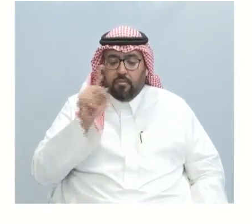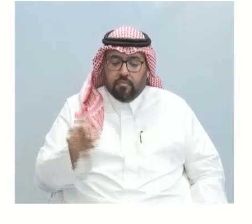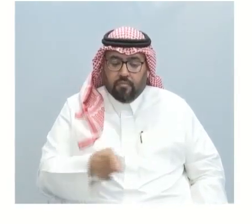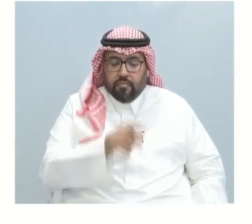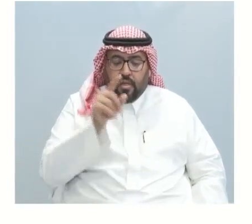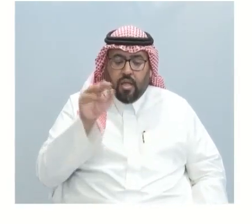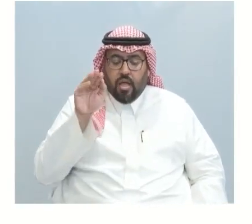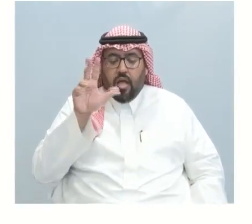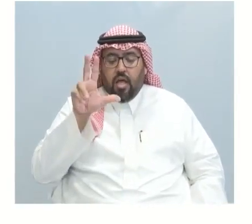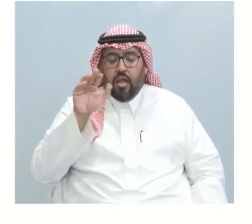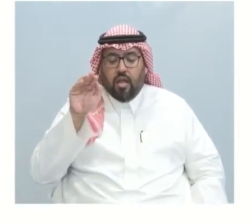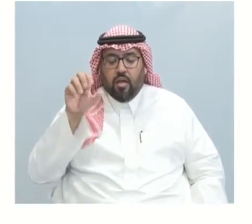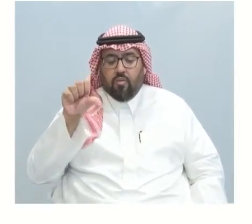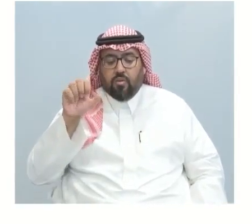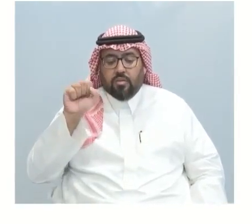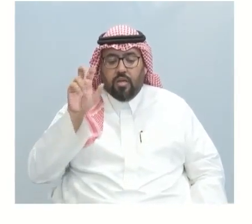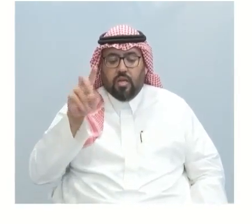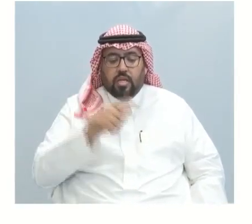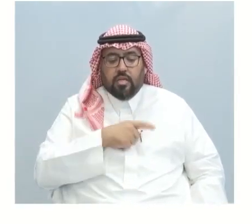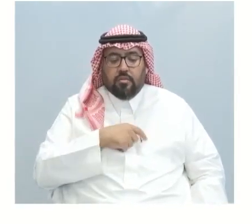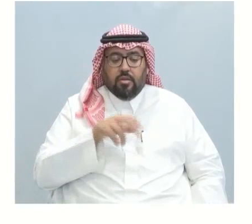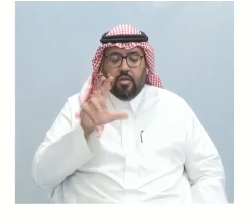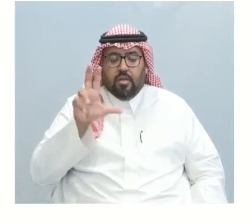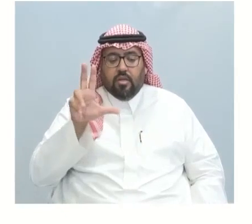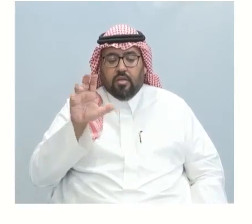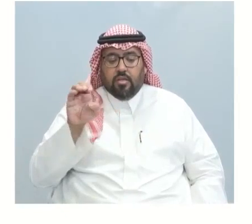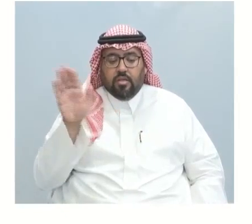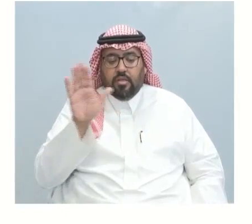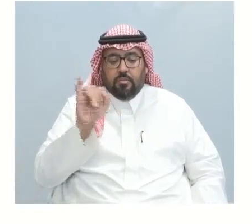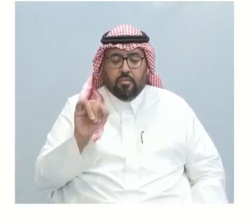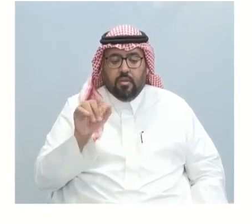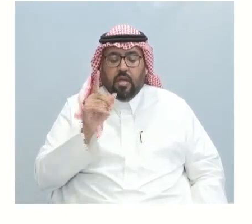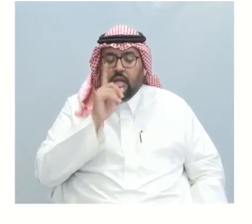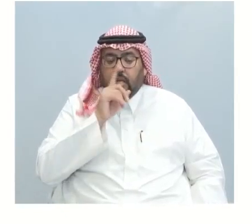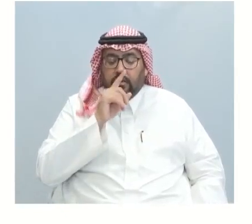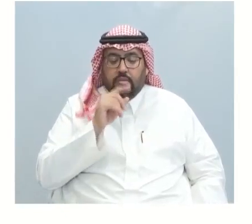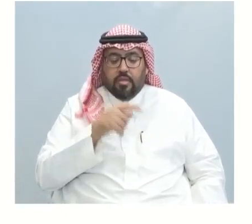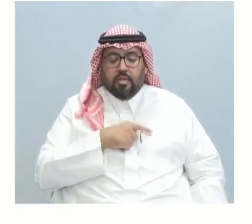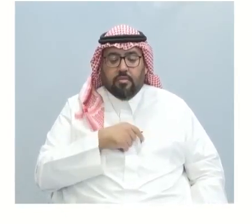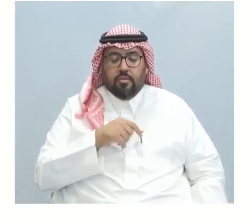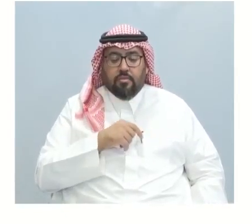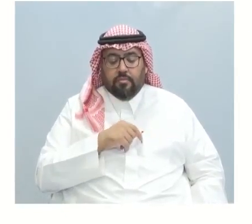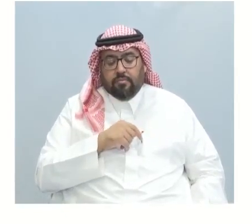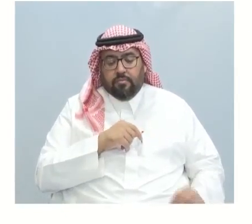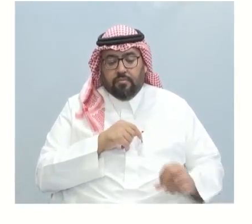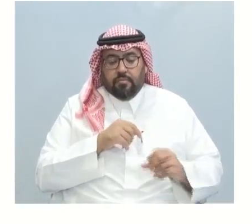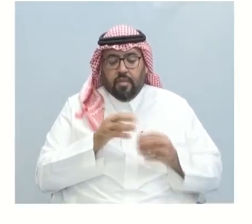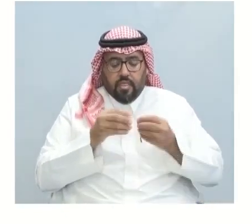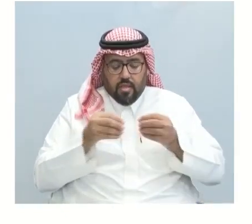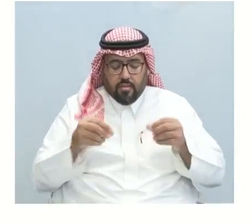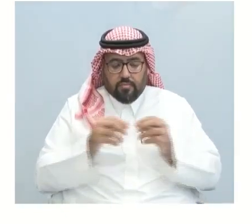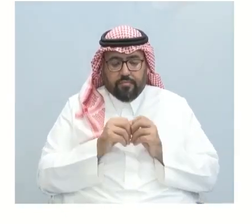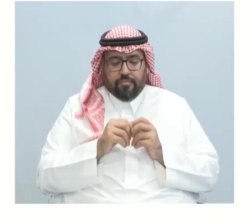بالحوطه اصبحت محاطه بما اسميناه بالجسم الاصفر تتغير خلايا الحوصله الى ما يسمى بالجسم الاصفر ويتحلل